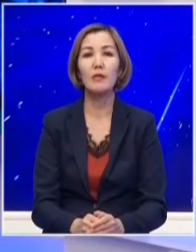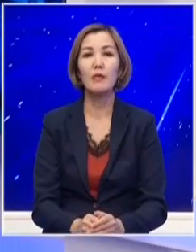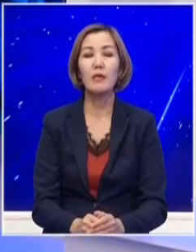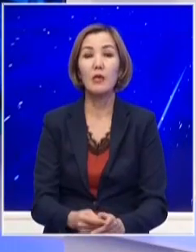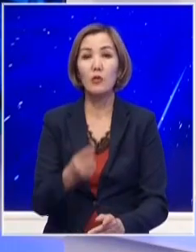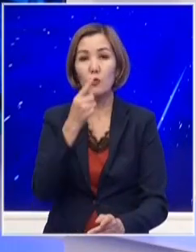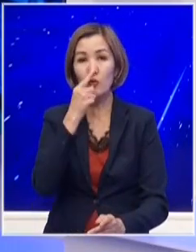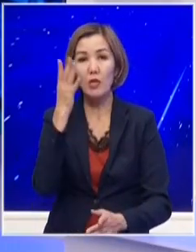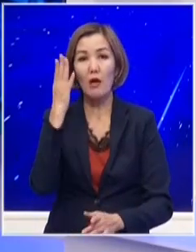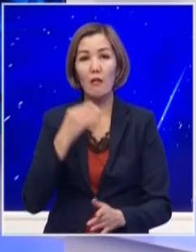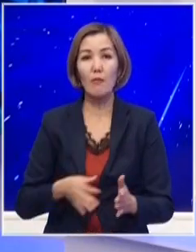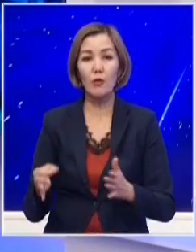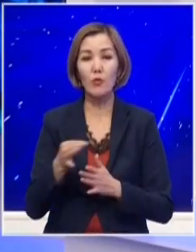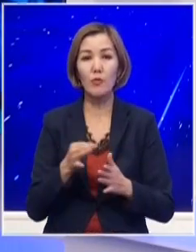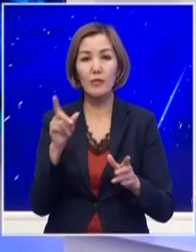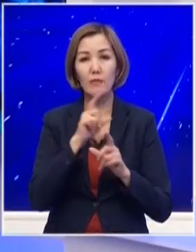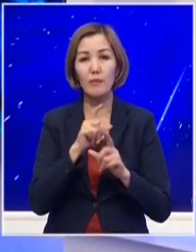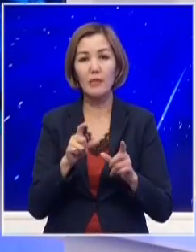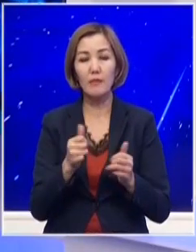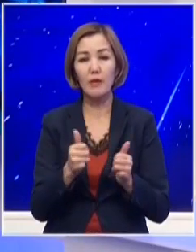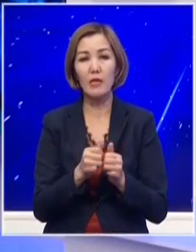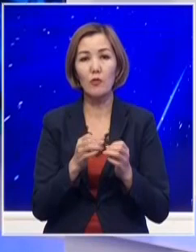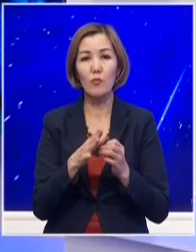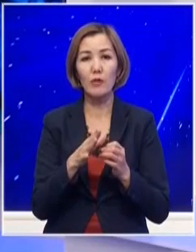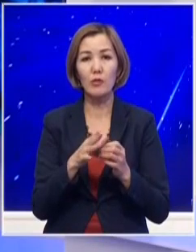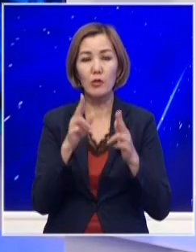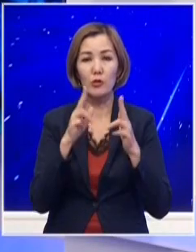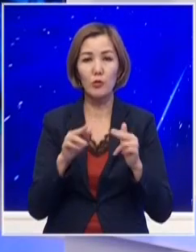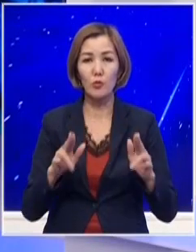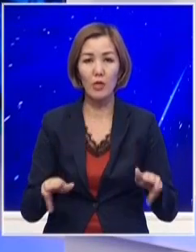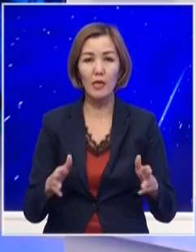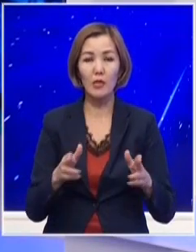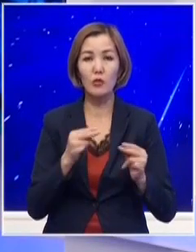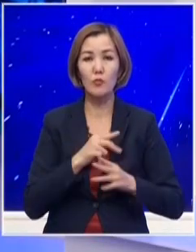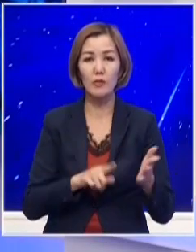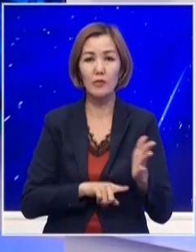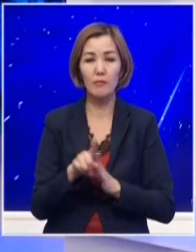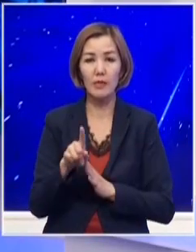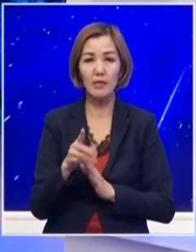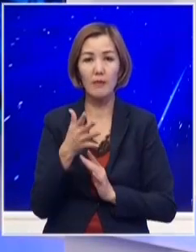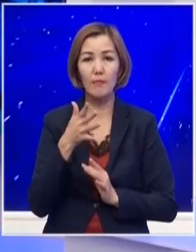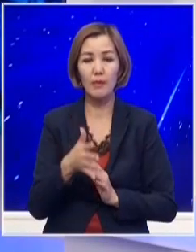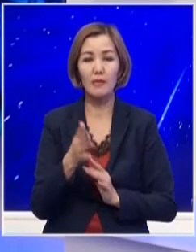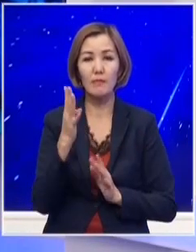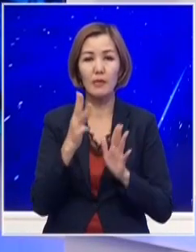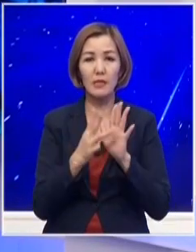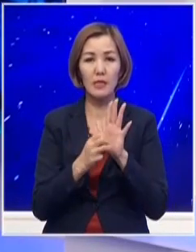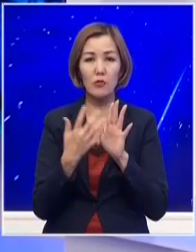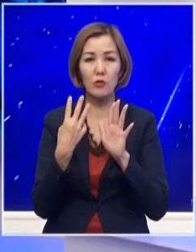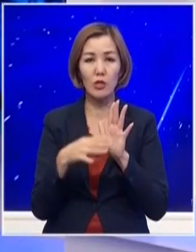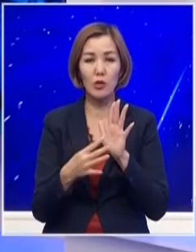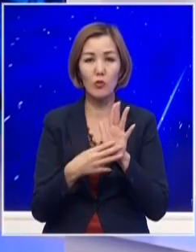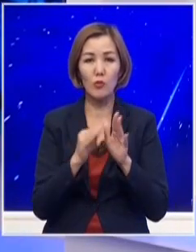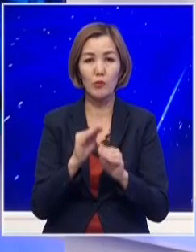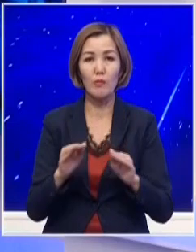Жуырда Алматы облыс орталығында мектептерге қарасты 15-ке жуық лагер өз жұмысын бастайды. Аясында 5849 бала қамтылады.